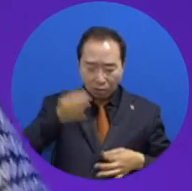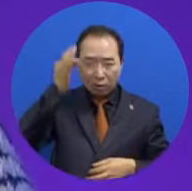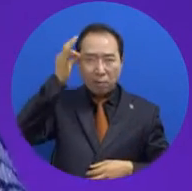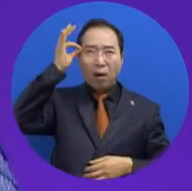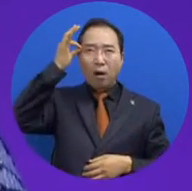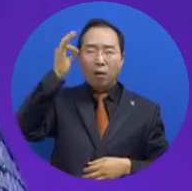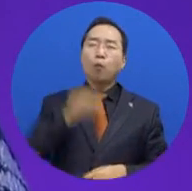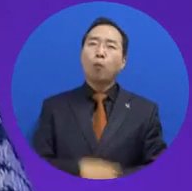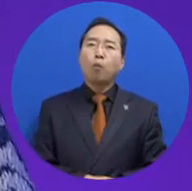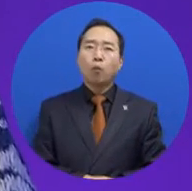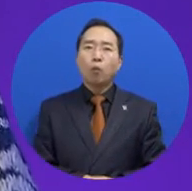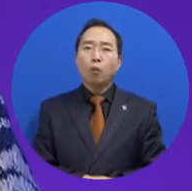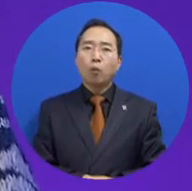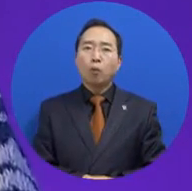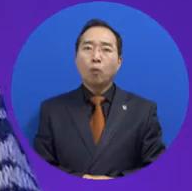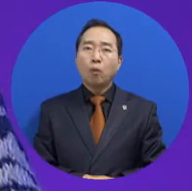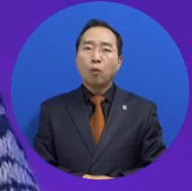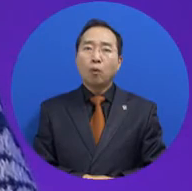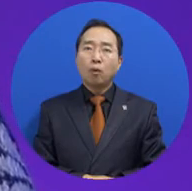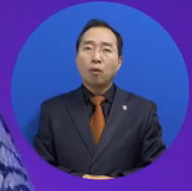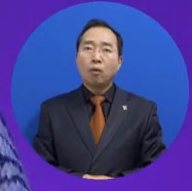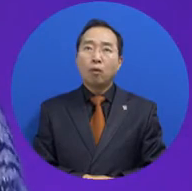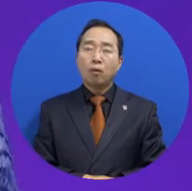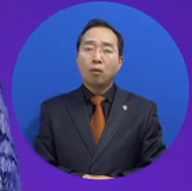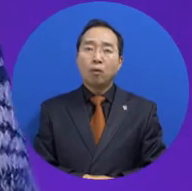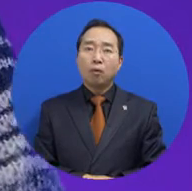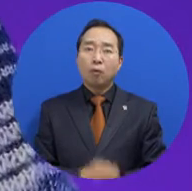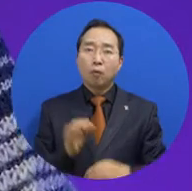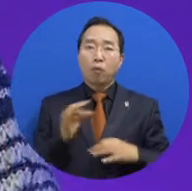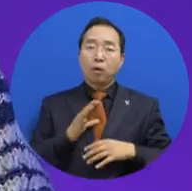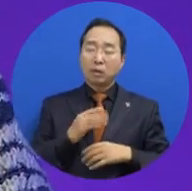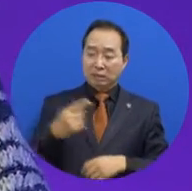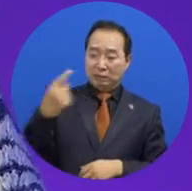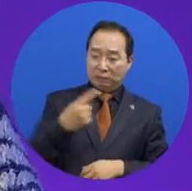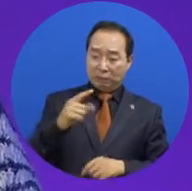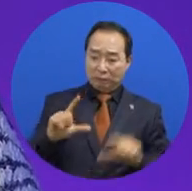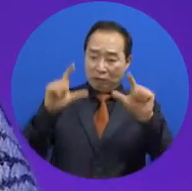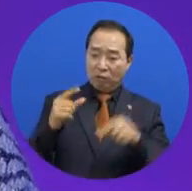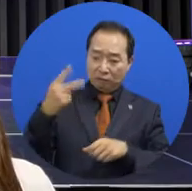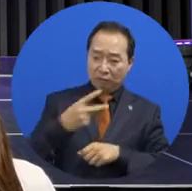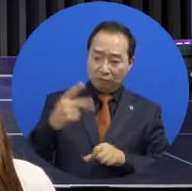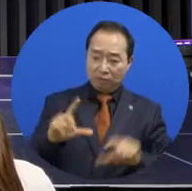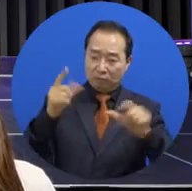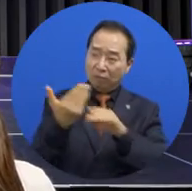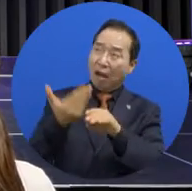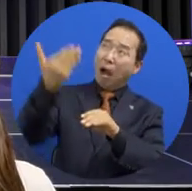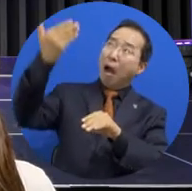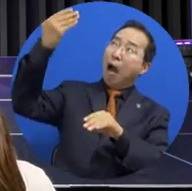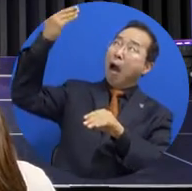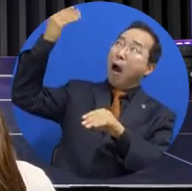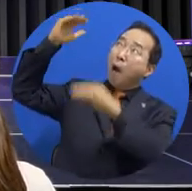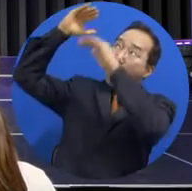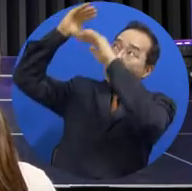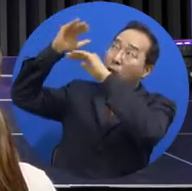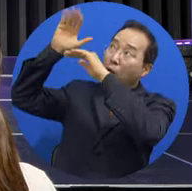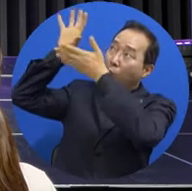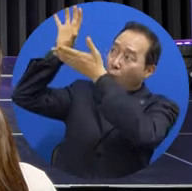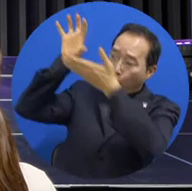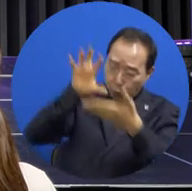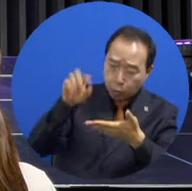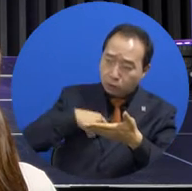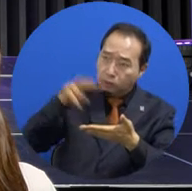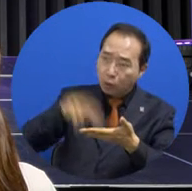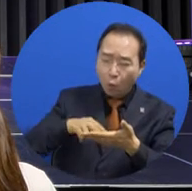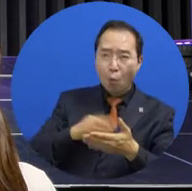이런 자각을 늘 하게 됩니다. 너무나 경이로운 일이에요. 그러니까 왜 문명권이 다